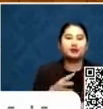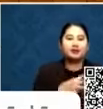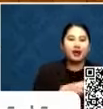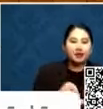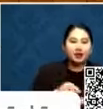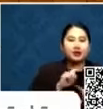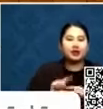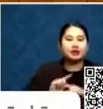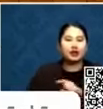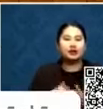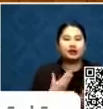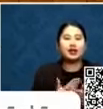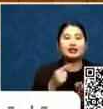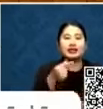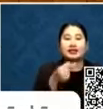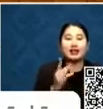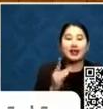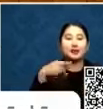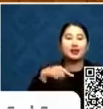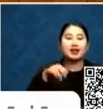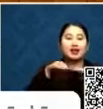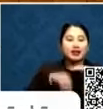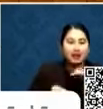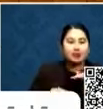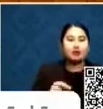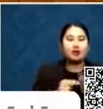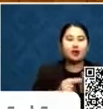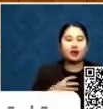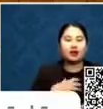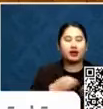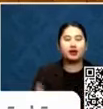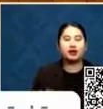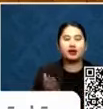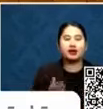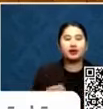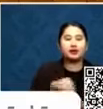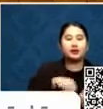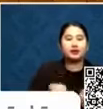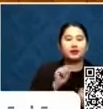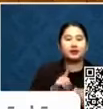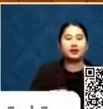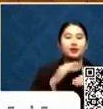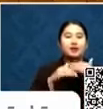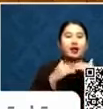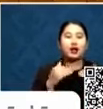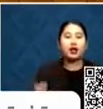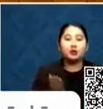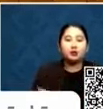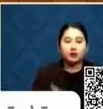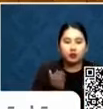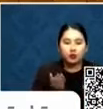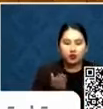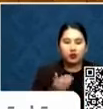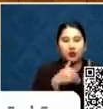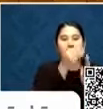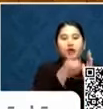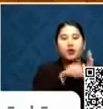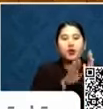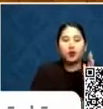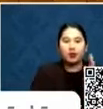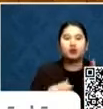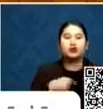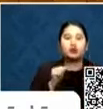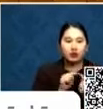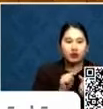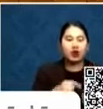พินิจพิเคราะห์อย่างดีนะฮะแล้วก็ที่สำคัญคือโดนจุดโดนใจและต้องเป็นไปตามตัวบทกฎหมายแล้วก็เต็มไปด้วยความ